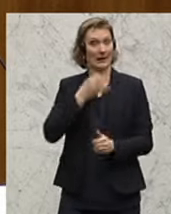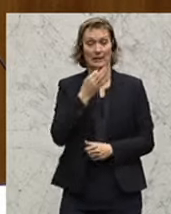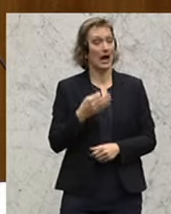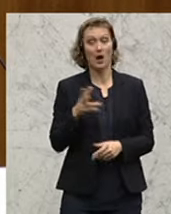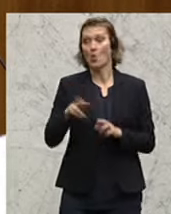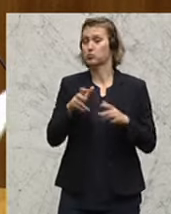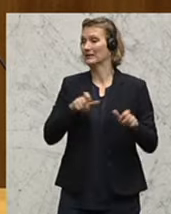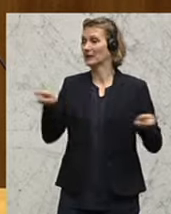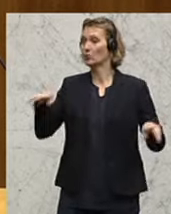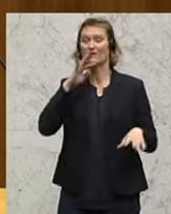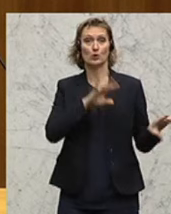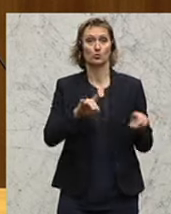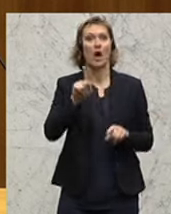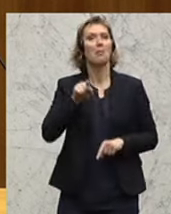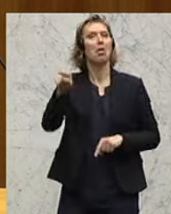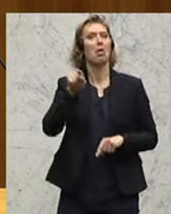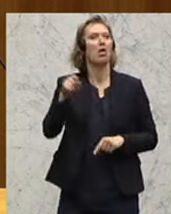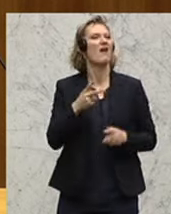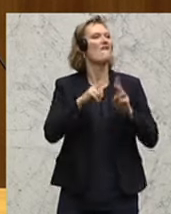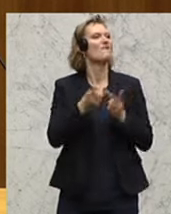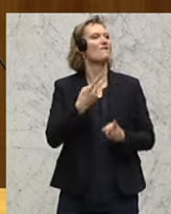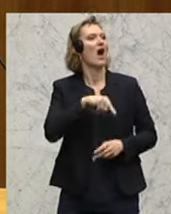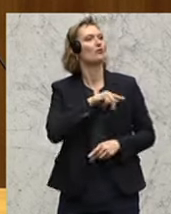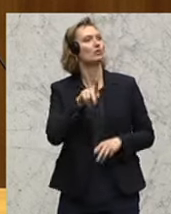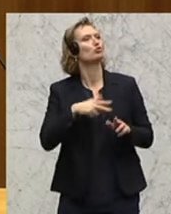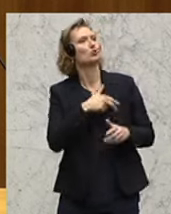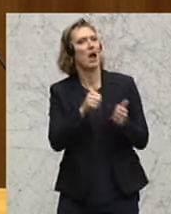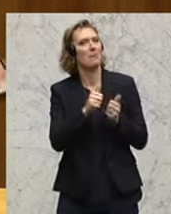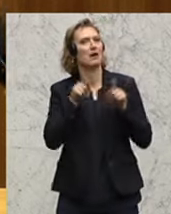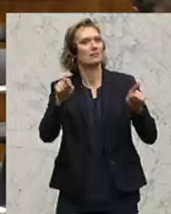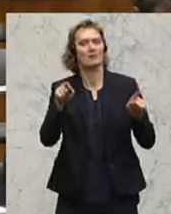diese Bundesregierung, aber nur den Ball an die Sozialpartner schieben, das wird zu wenig sein.